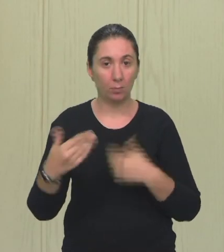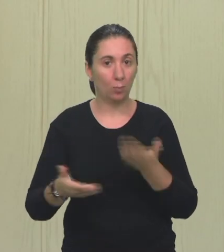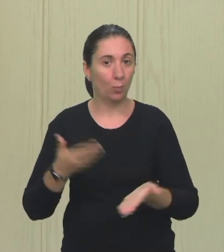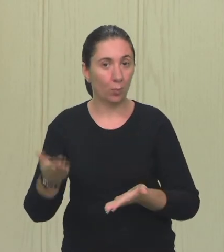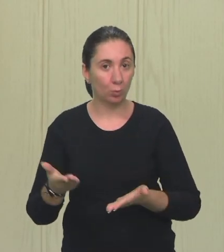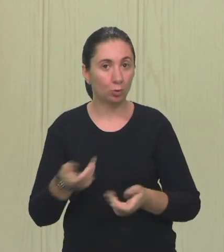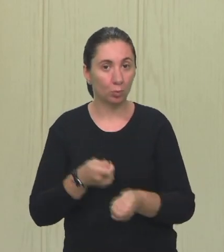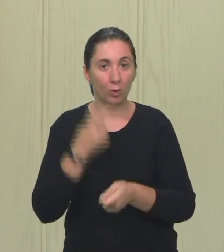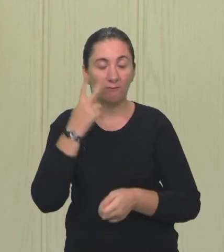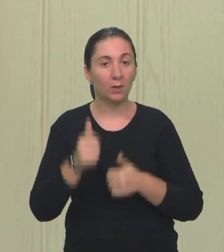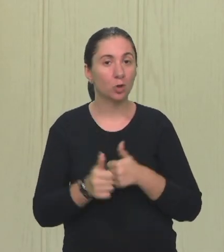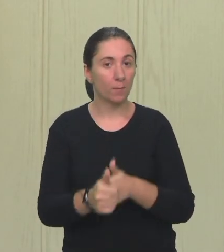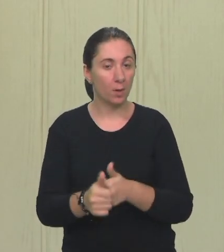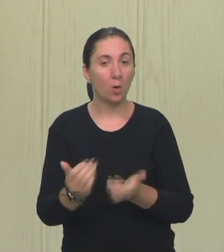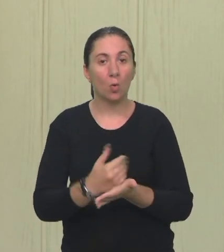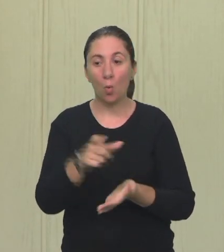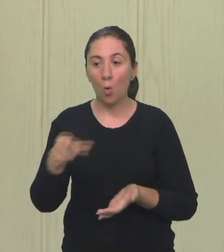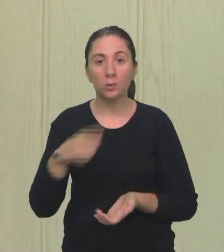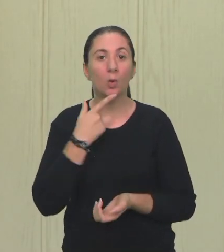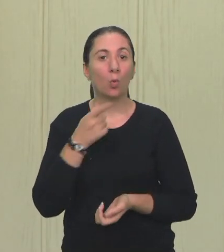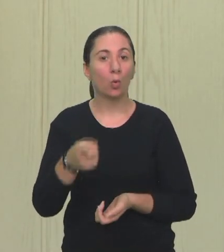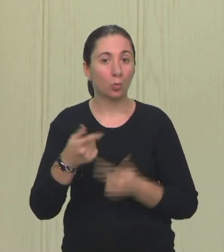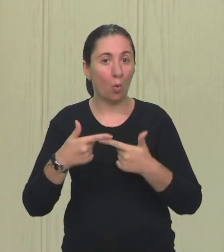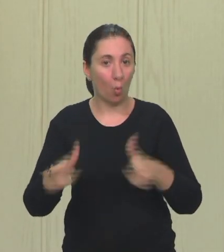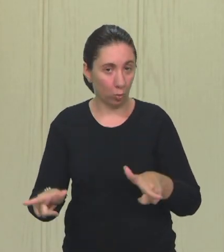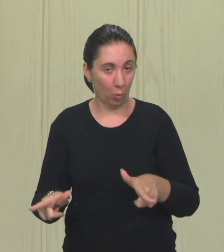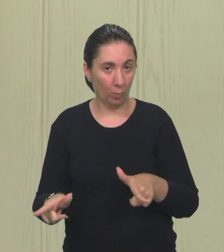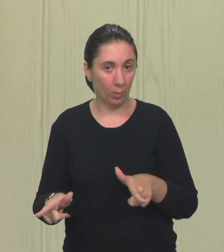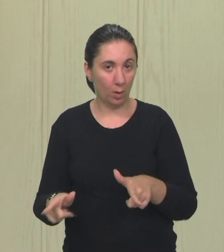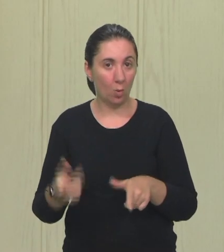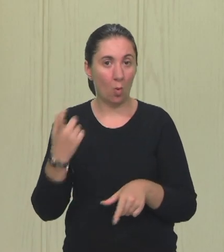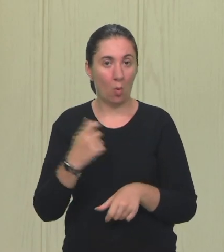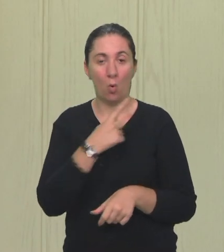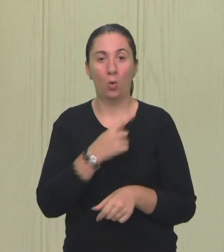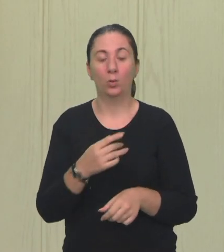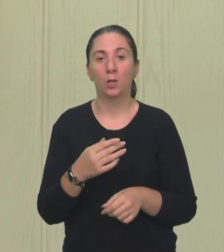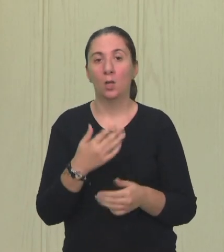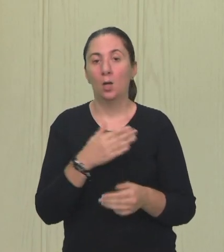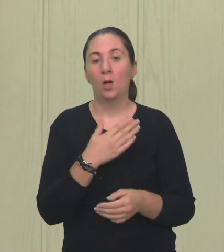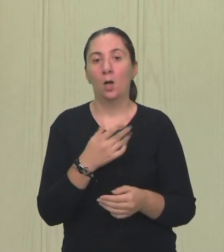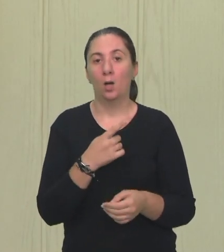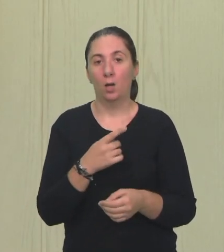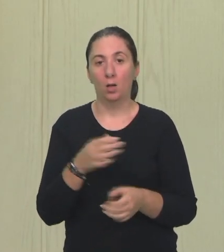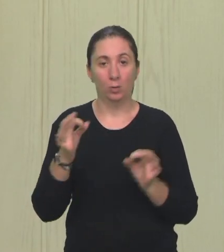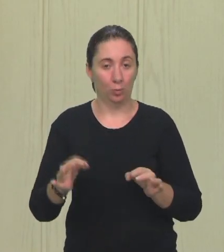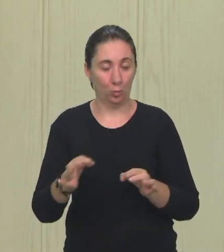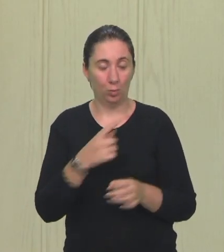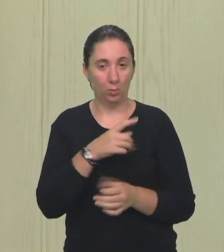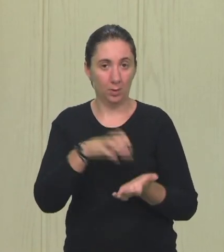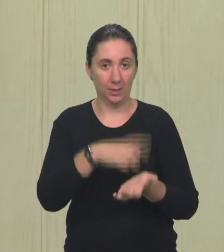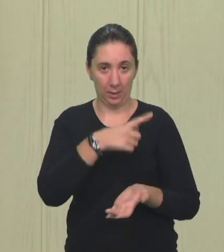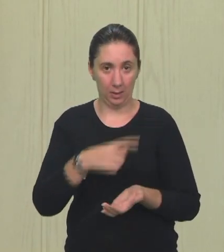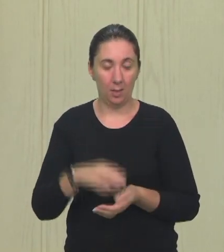uslugu videće pratnje za korisnike kojima je to odobreno od Hrvatskog zavoda za socijalni rad.